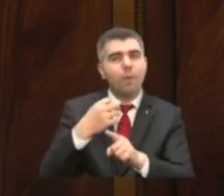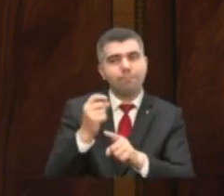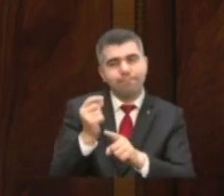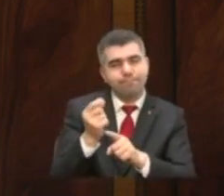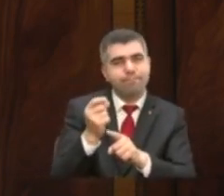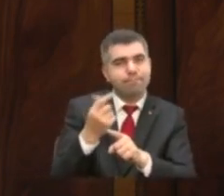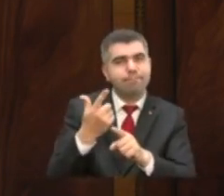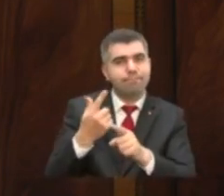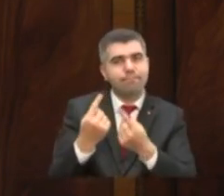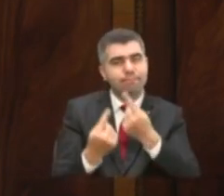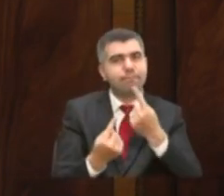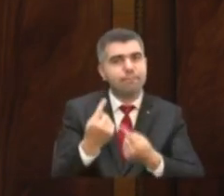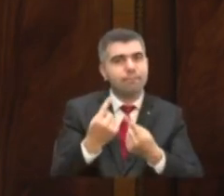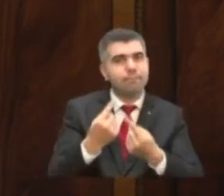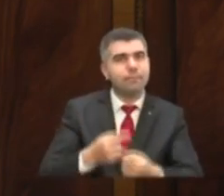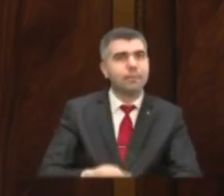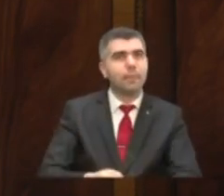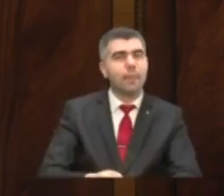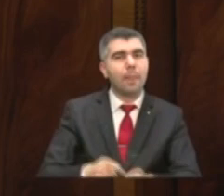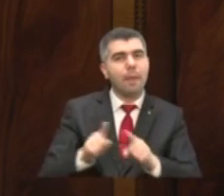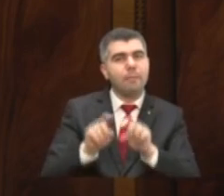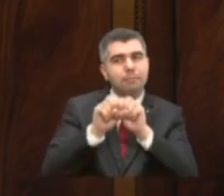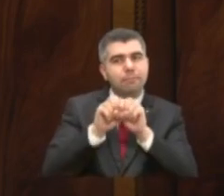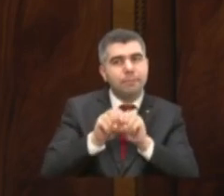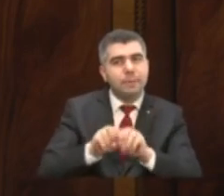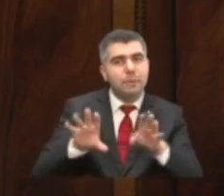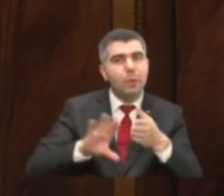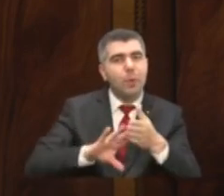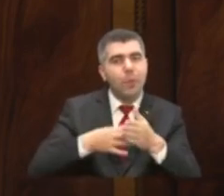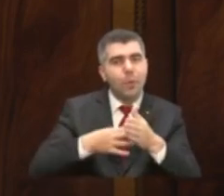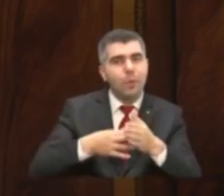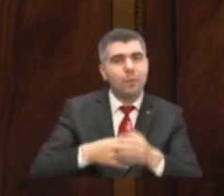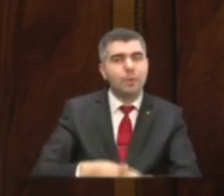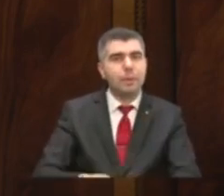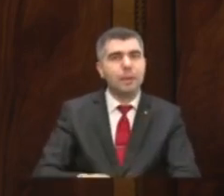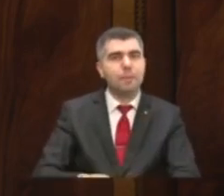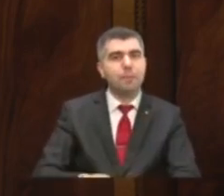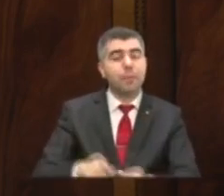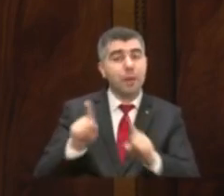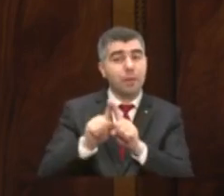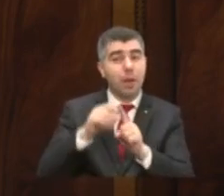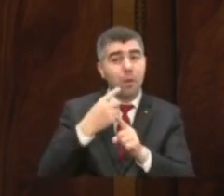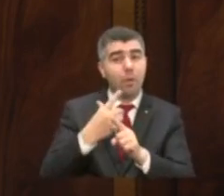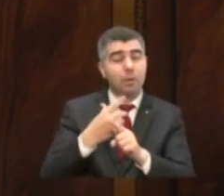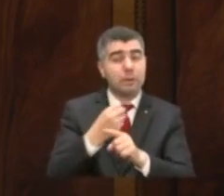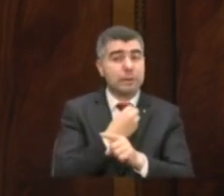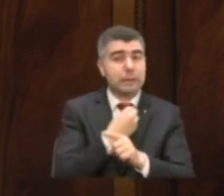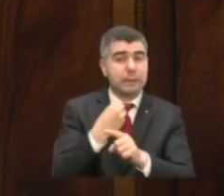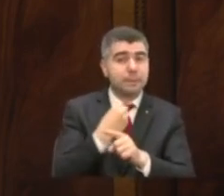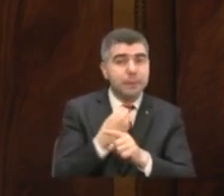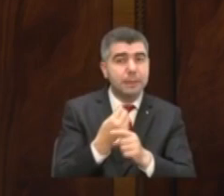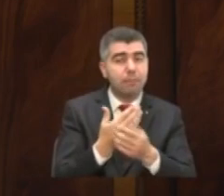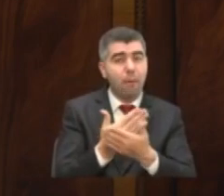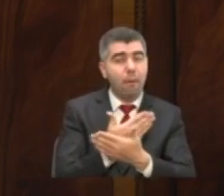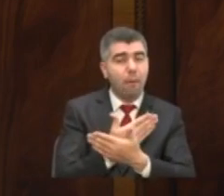وخاضعة لمنطق السائد لحد الآن، مفاده أن النفقات الاجتماعية ينظر